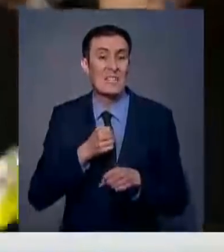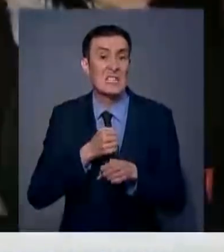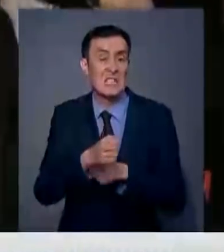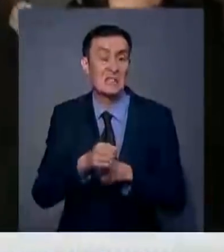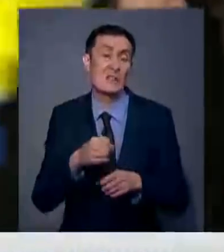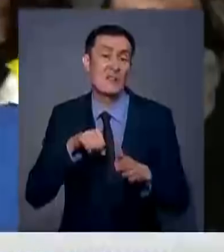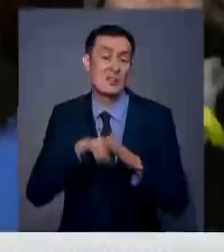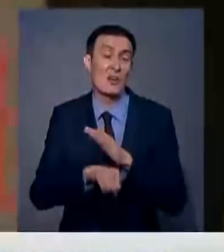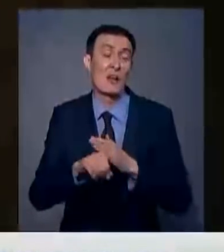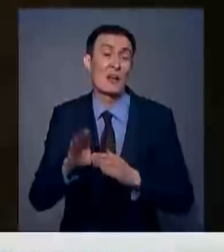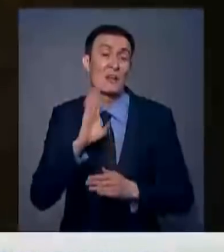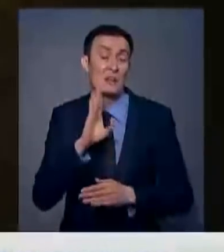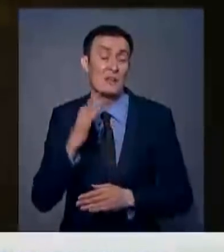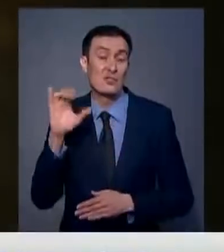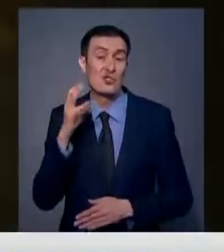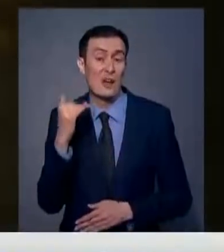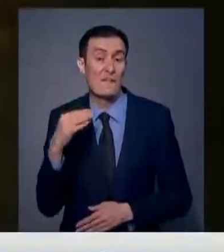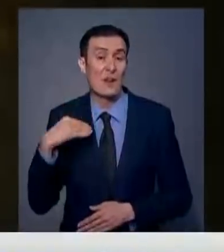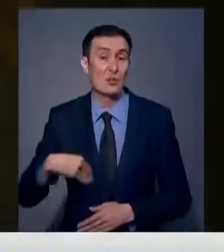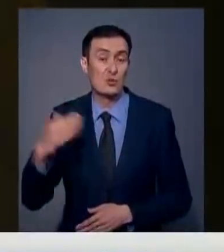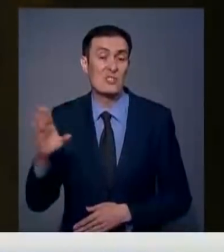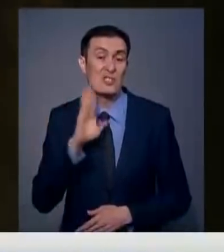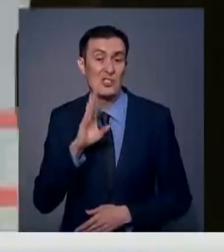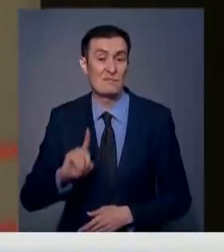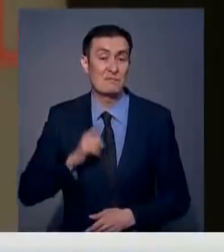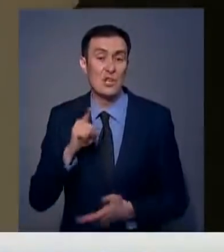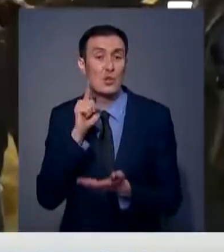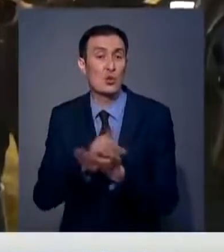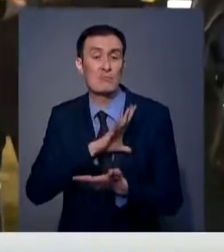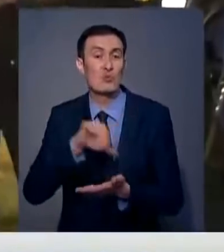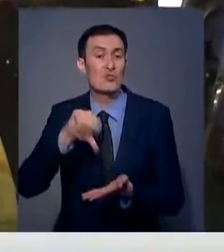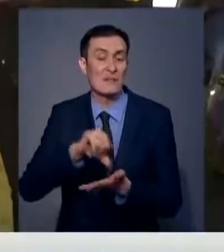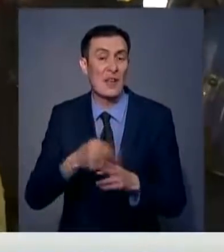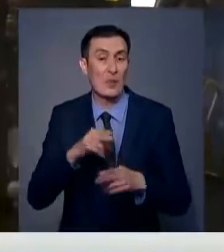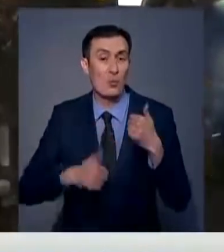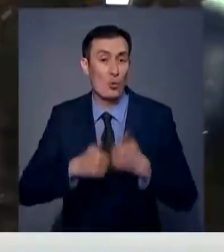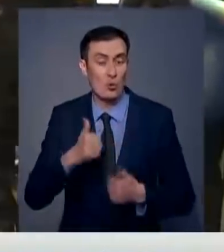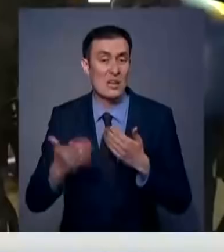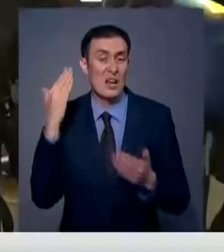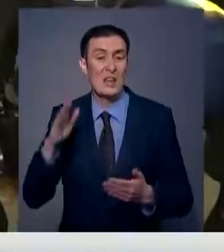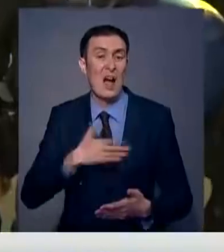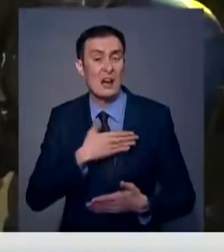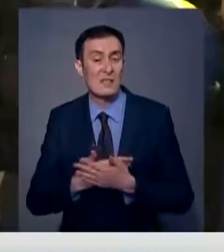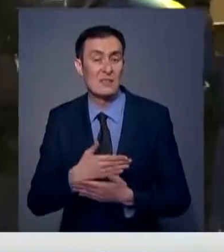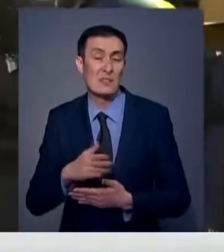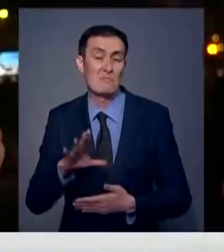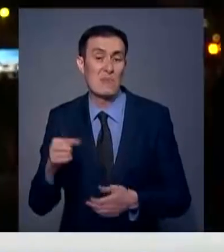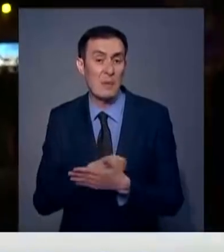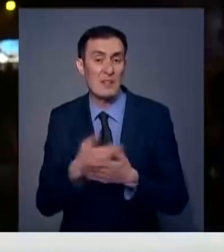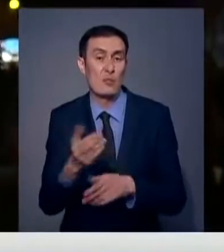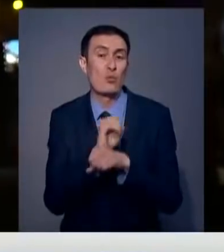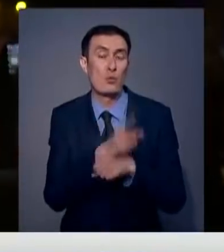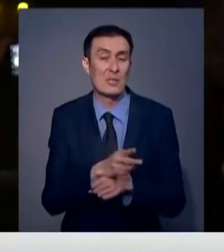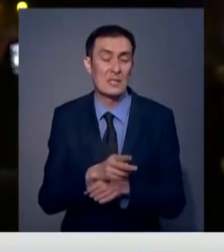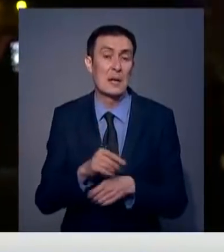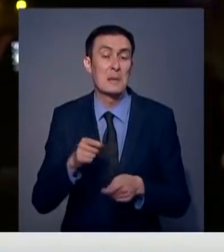изнасиловании несовершеннолетней в США, по мнению французских феминисток, не должен был участвовать в этом конкурсе. Ранее активисты добились его ухода